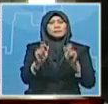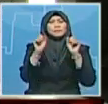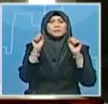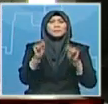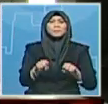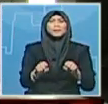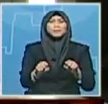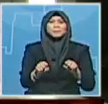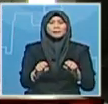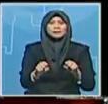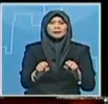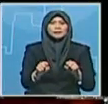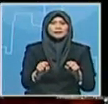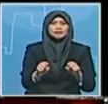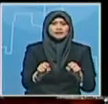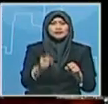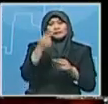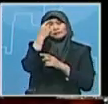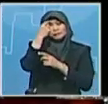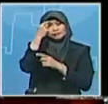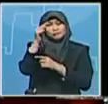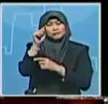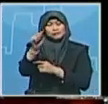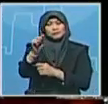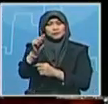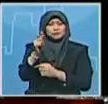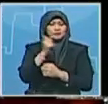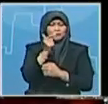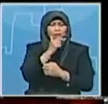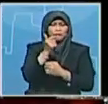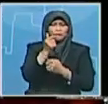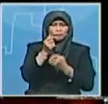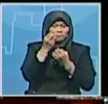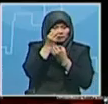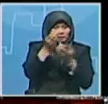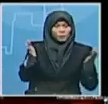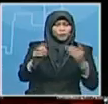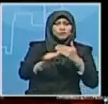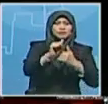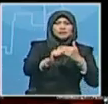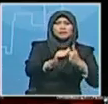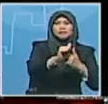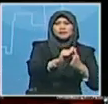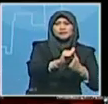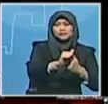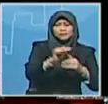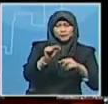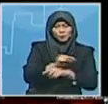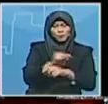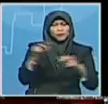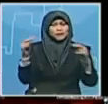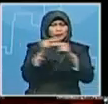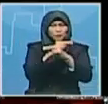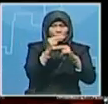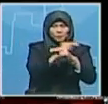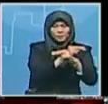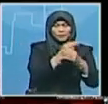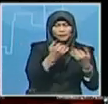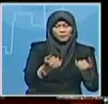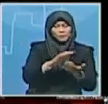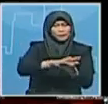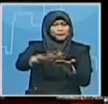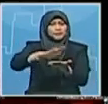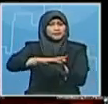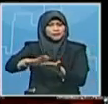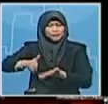mungkin pertama sekali untuk tidak mendedahkan bahaya kepada orang pengguna jalan raya. Yang kedua, untuk